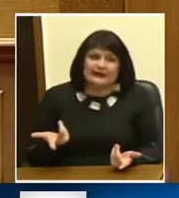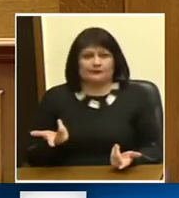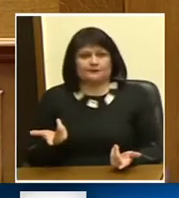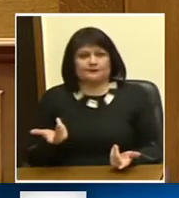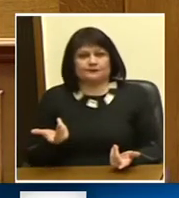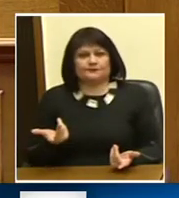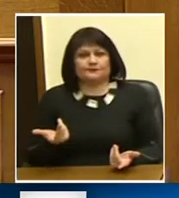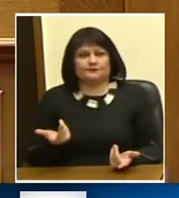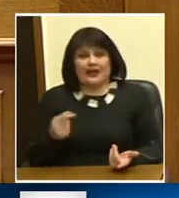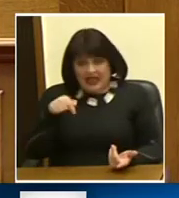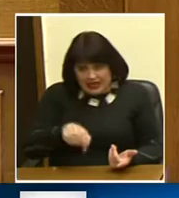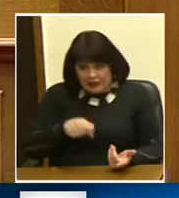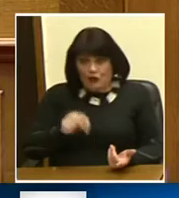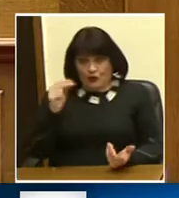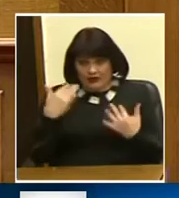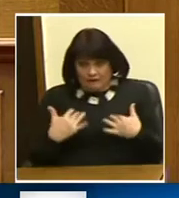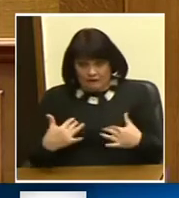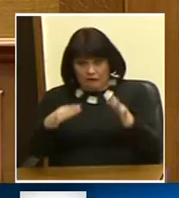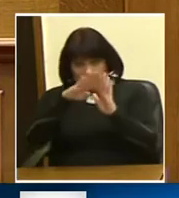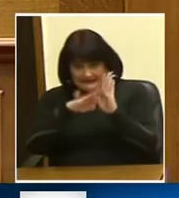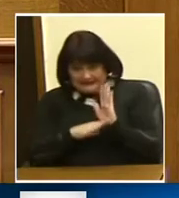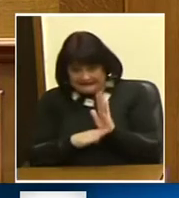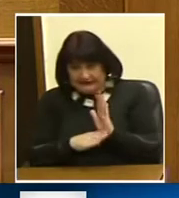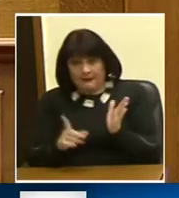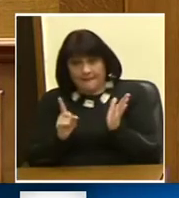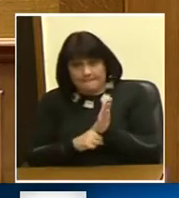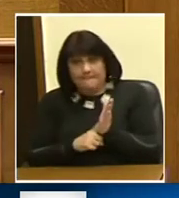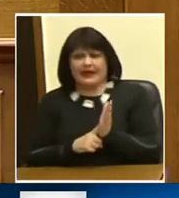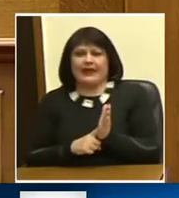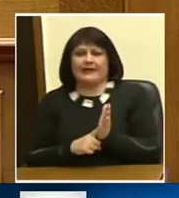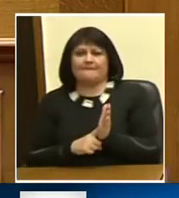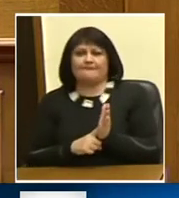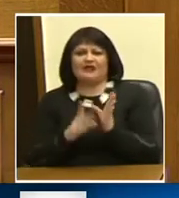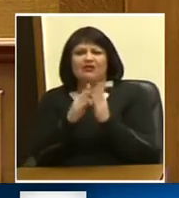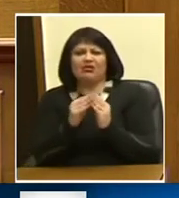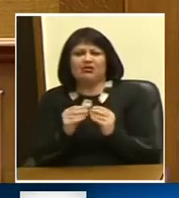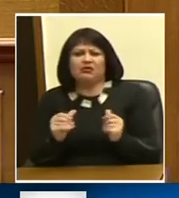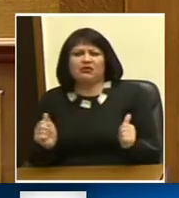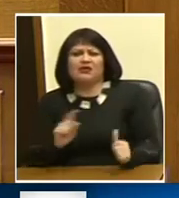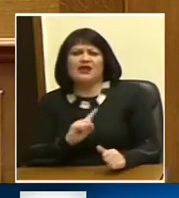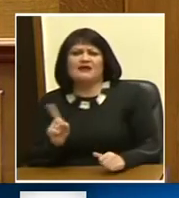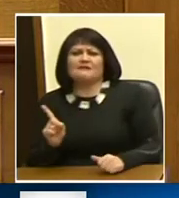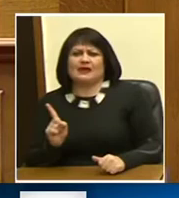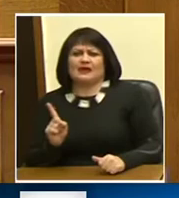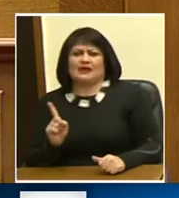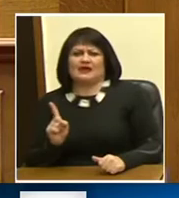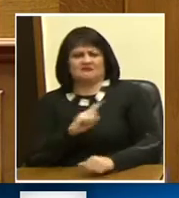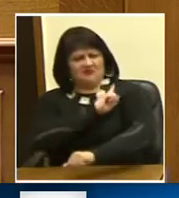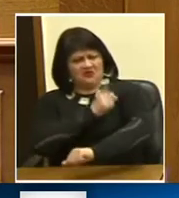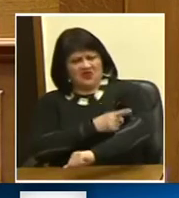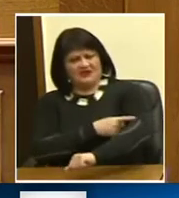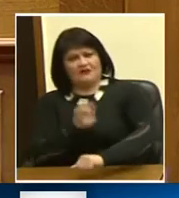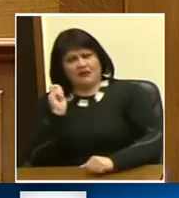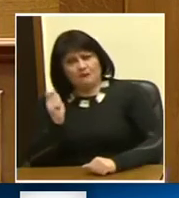το κοινοβουλευτικό σύστημα για να μην αποστεωθεί, για να μην χάσει την πολιτική του δυναμική,